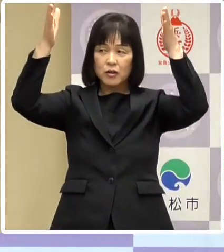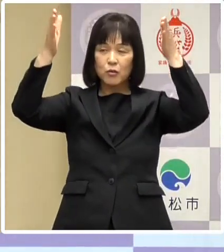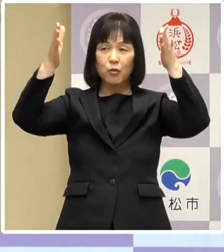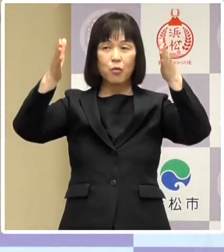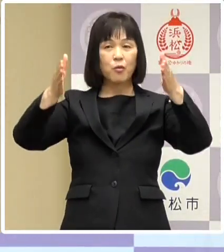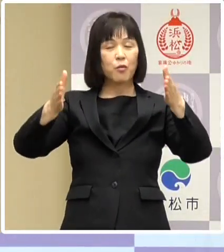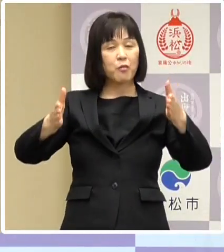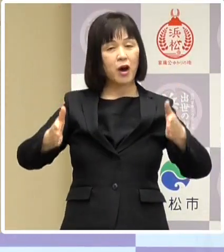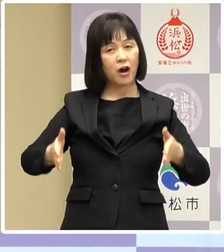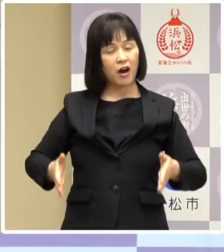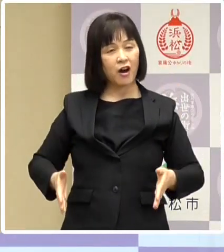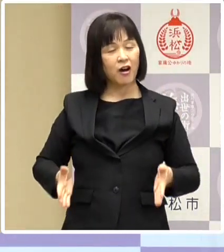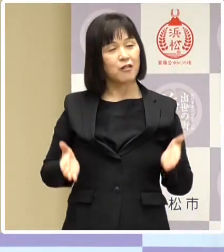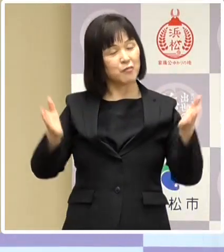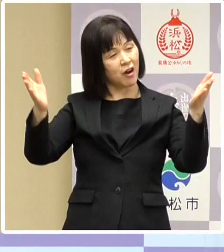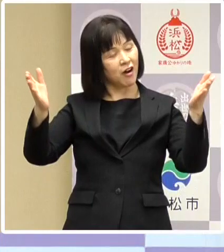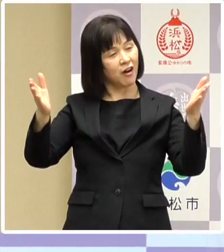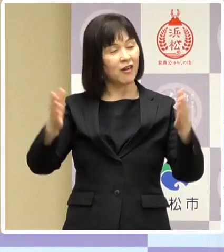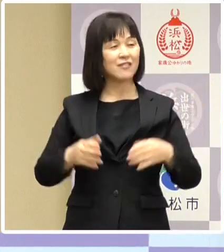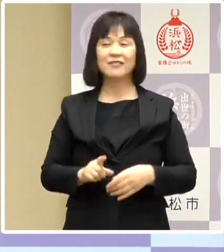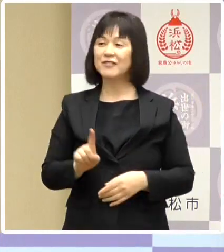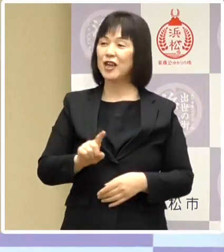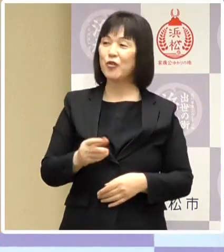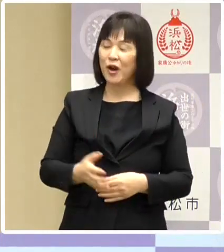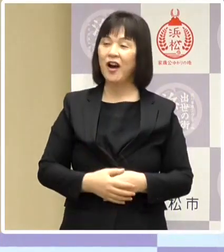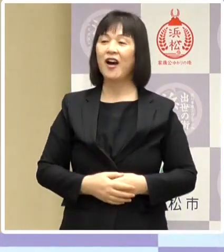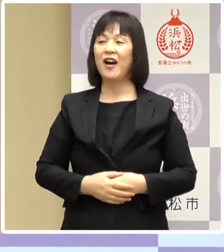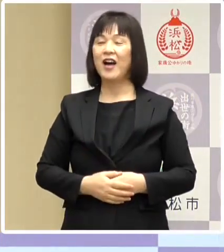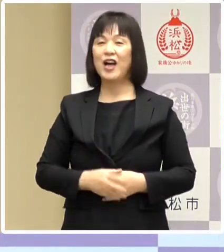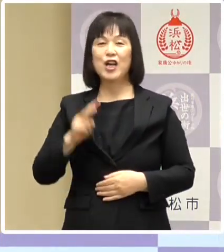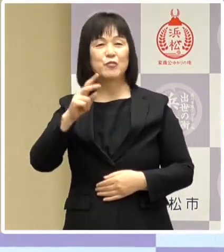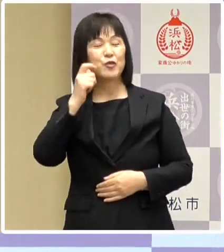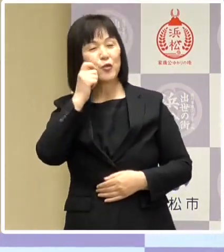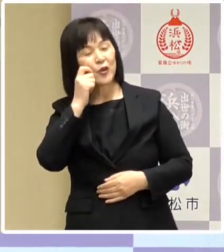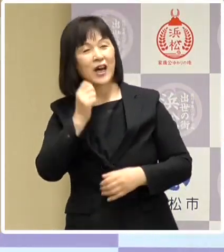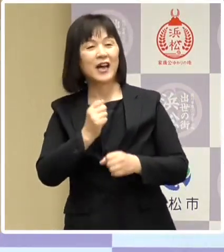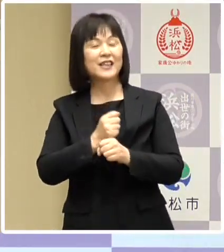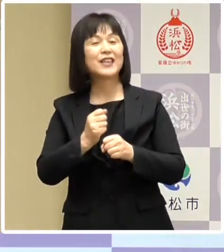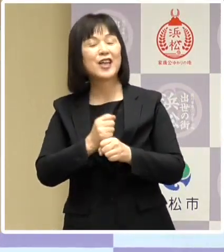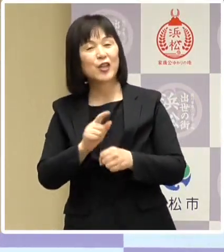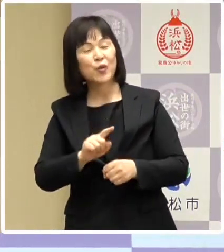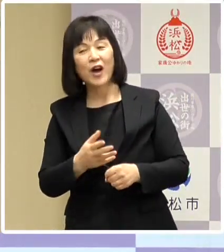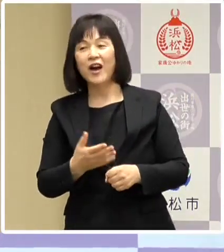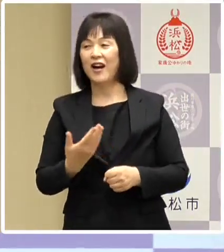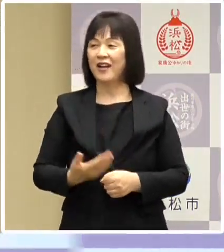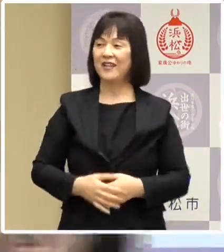なんかこう座席がなんか立つみたいな、その見れなくなってしまうようなものなんでしょうか。